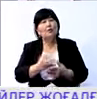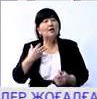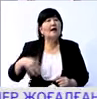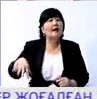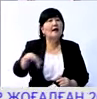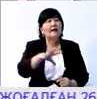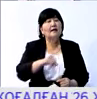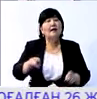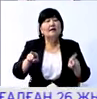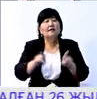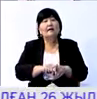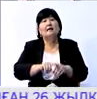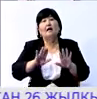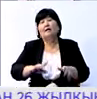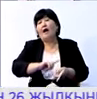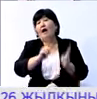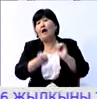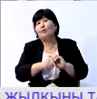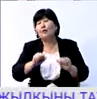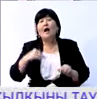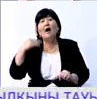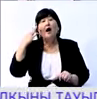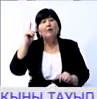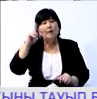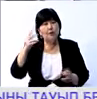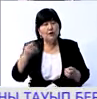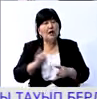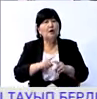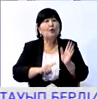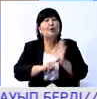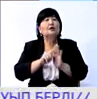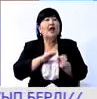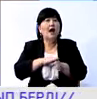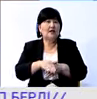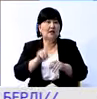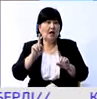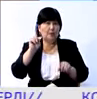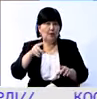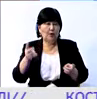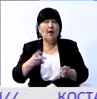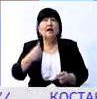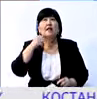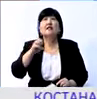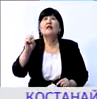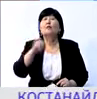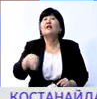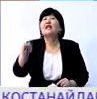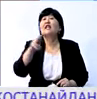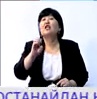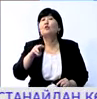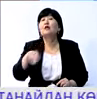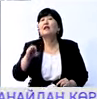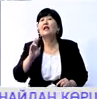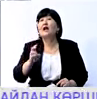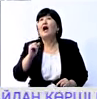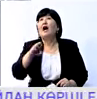елін силиконды аймаққа айналдыруға болады. Армандай білу керек және оны іске асыра білу керек. Күні кеше Евгений Демиденко өзінің IT